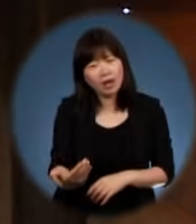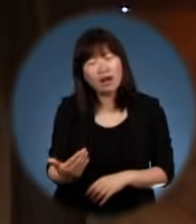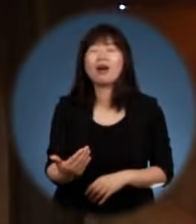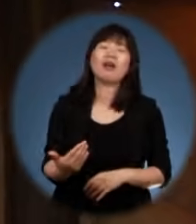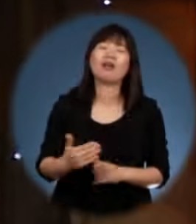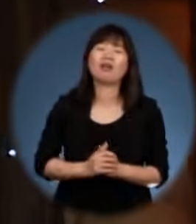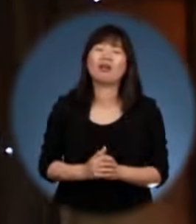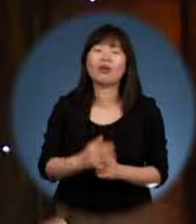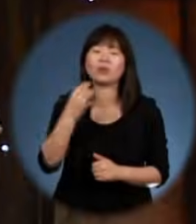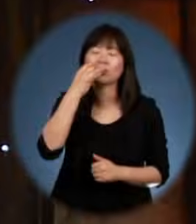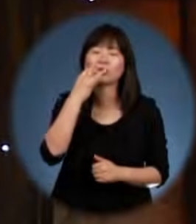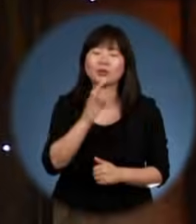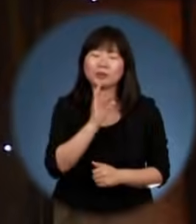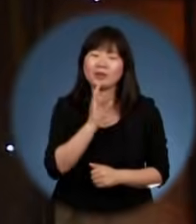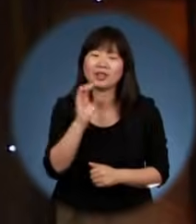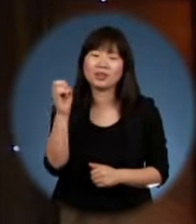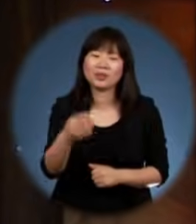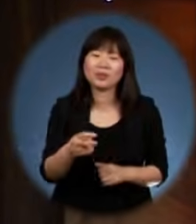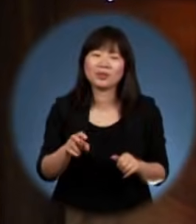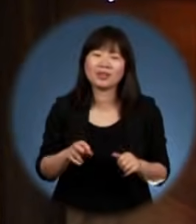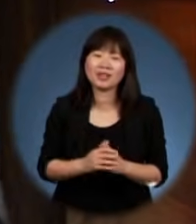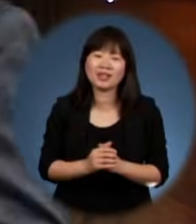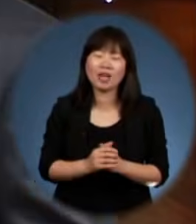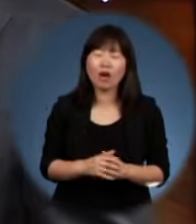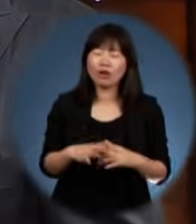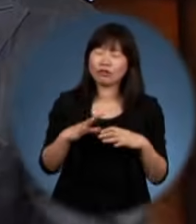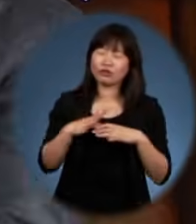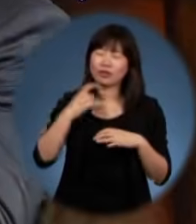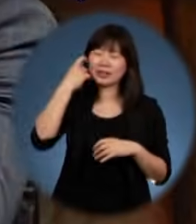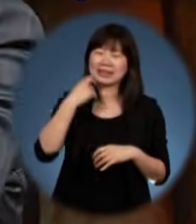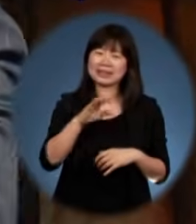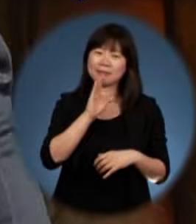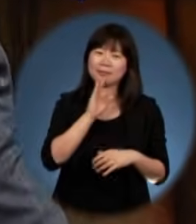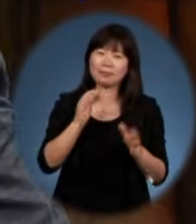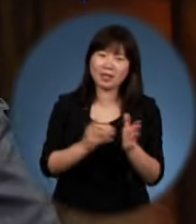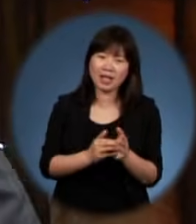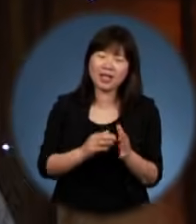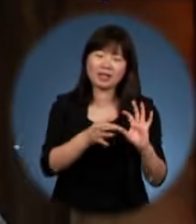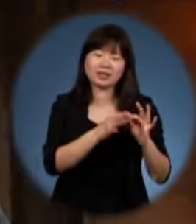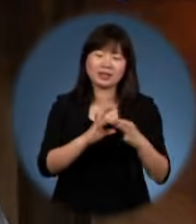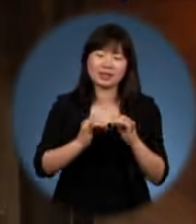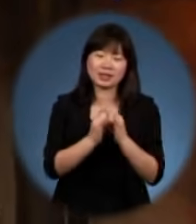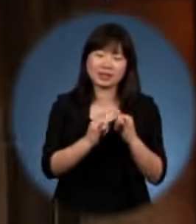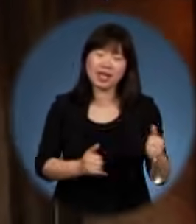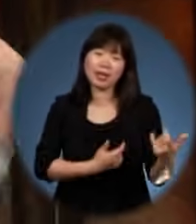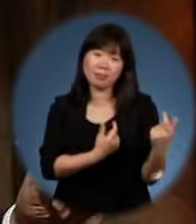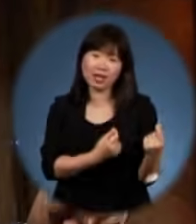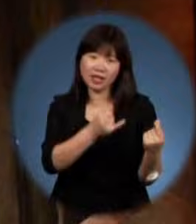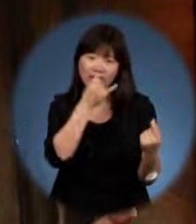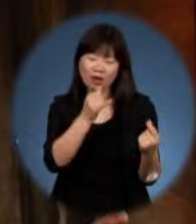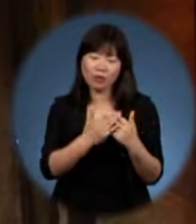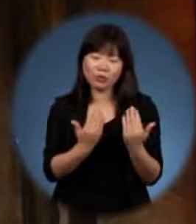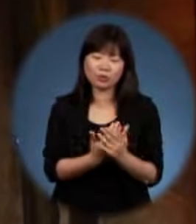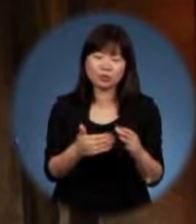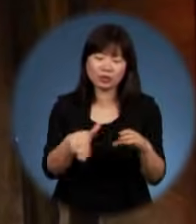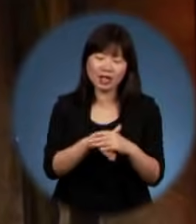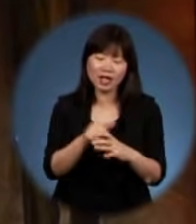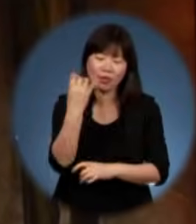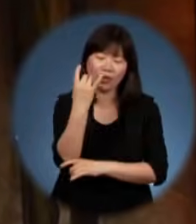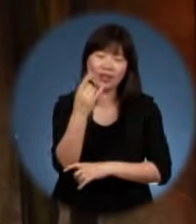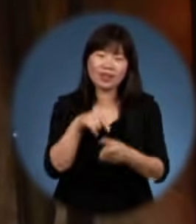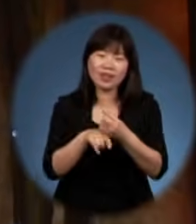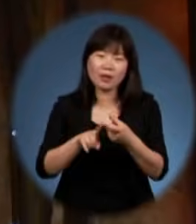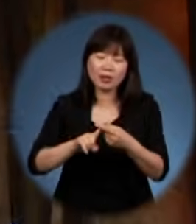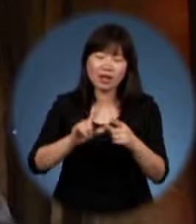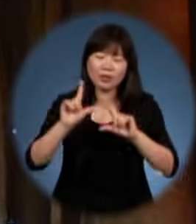굉장히 궁금하고 심지어 들였기 까지 했었어요 그래서 사람의 도 마찬가지였습니다 모든 문화의 원 1,000원 동방